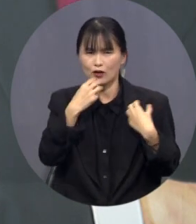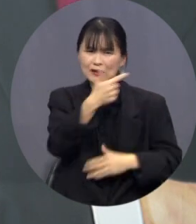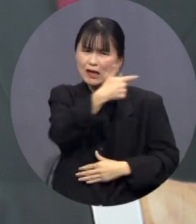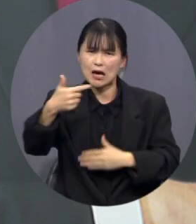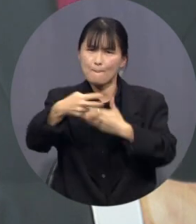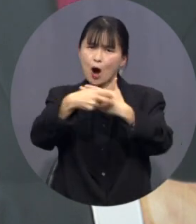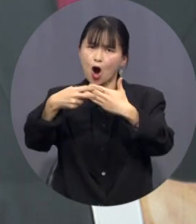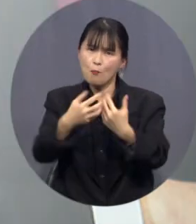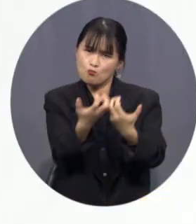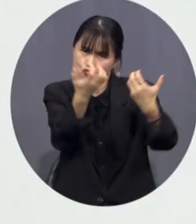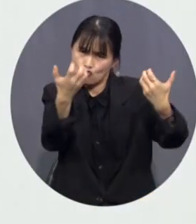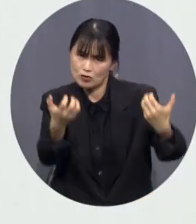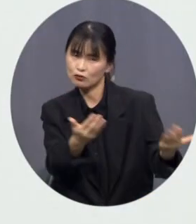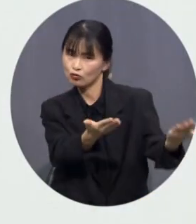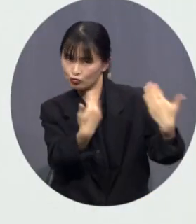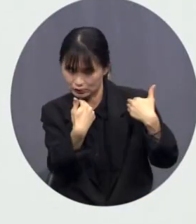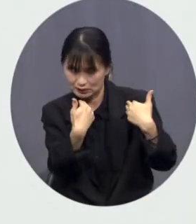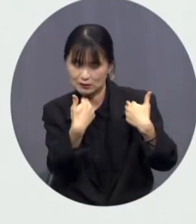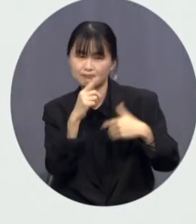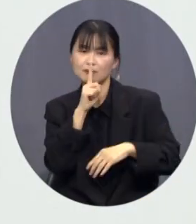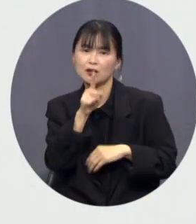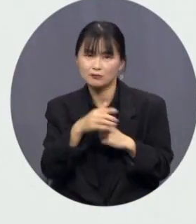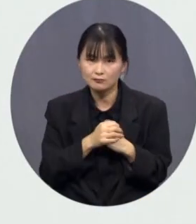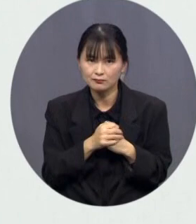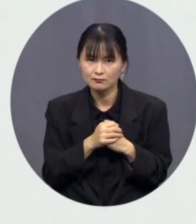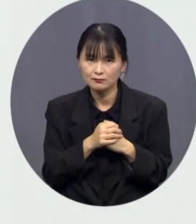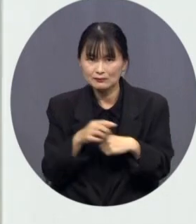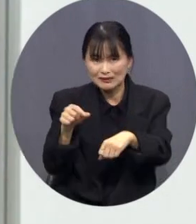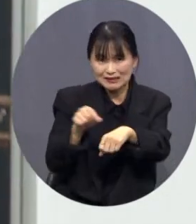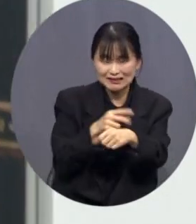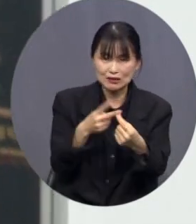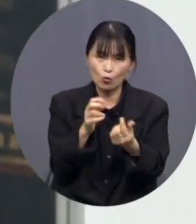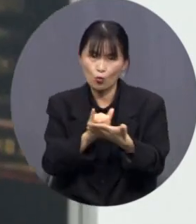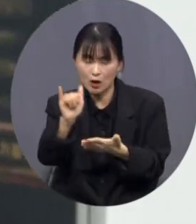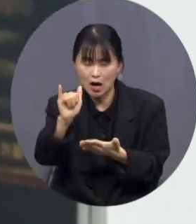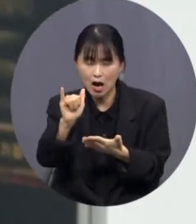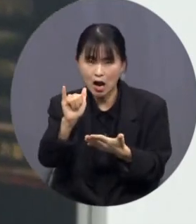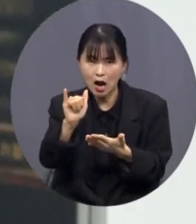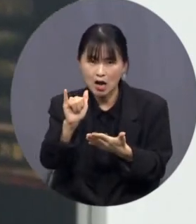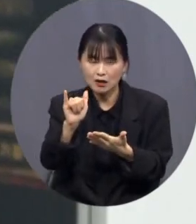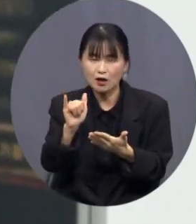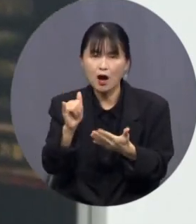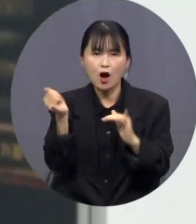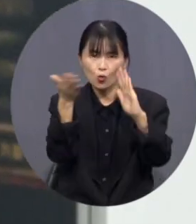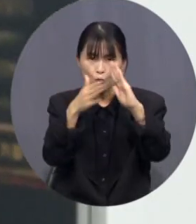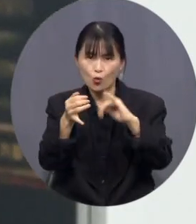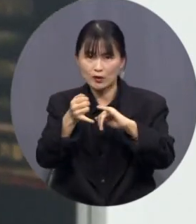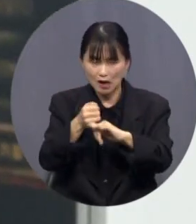병원의 분원 유치를 꼽았습니다 히 제공항 세부 공약으로